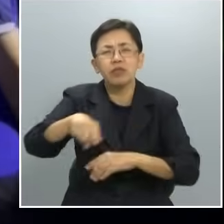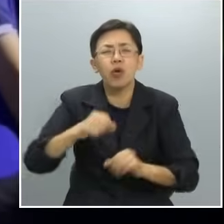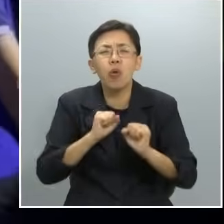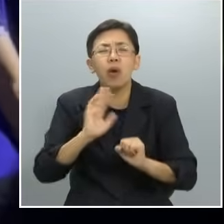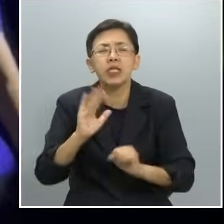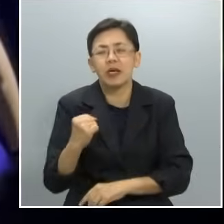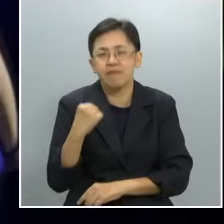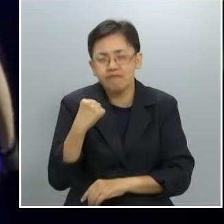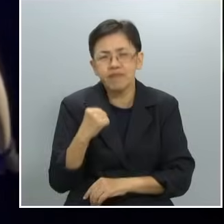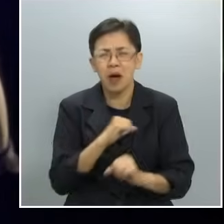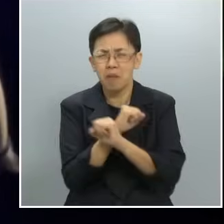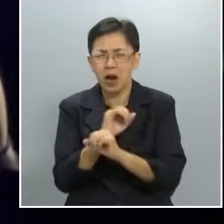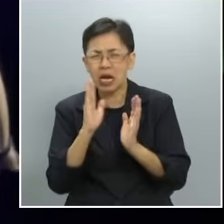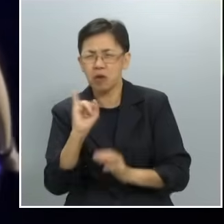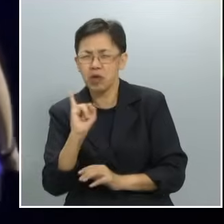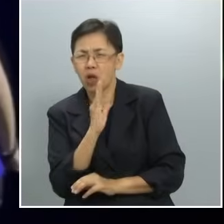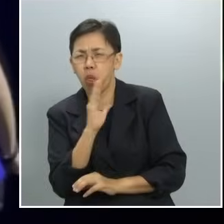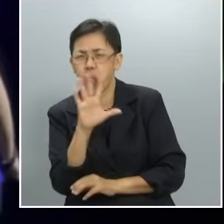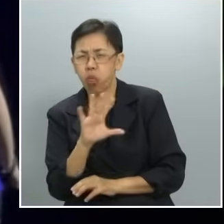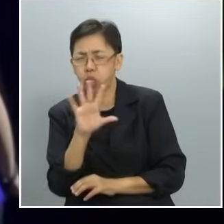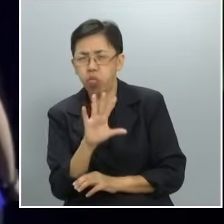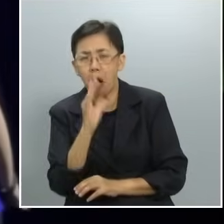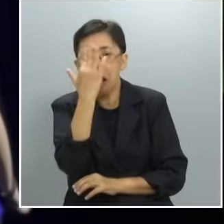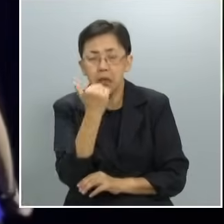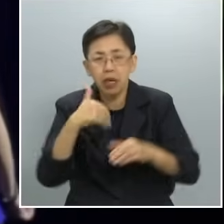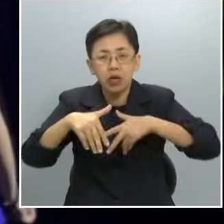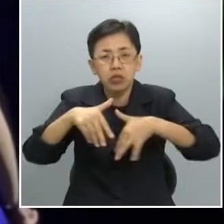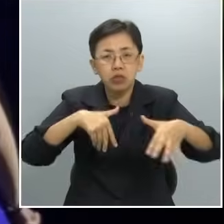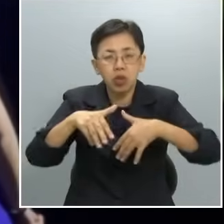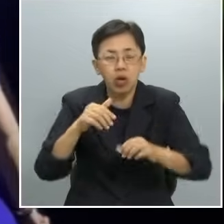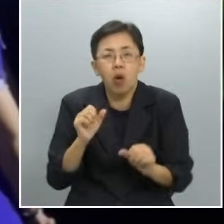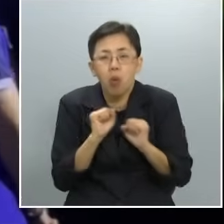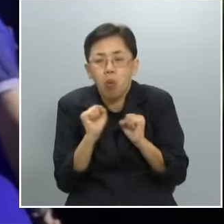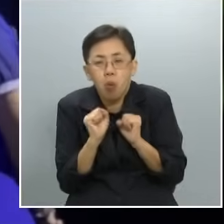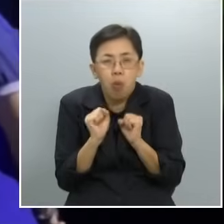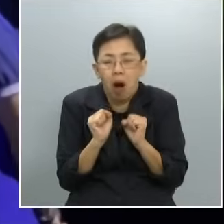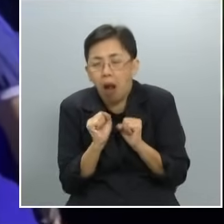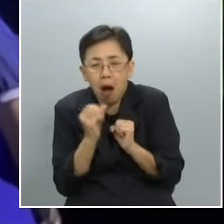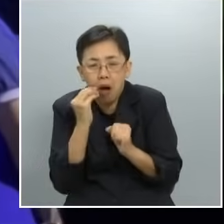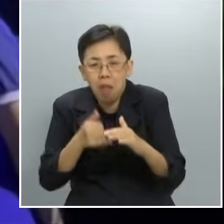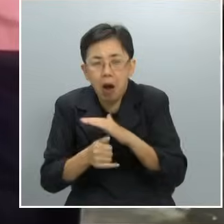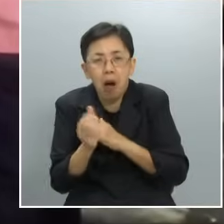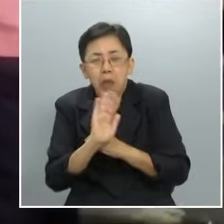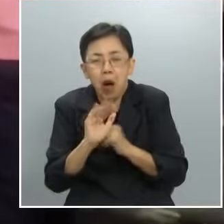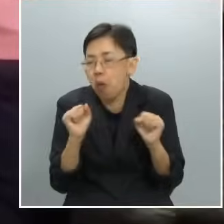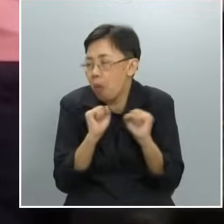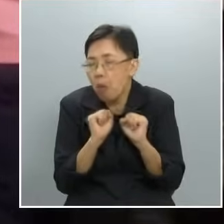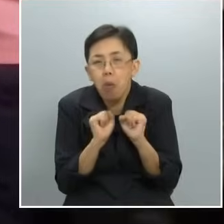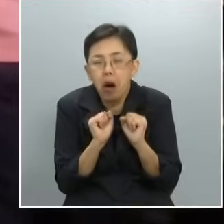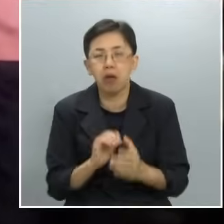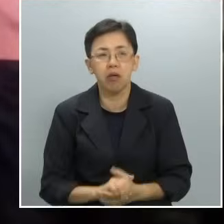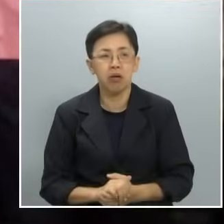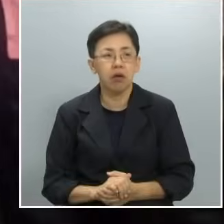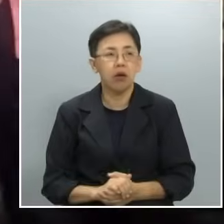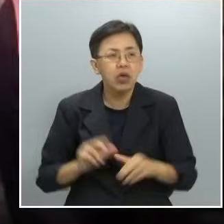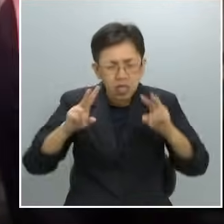ก็ป้องกันมิจฉาชีพด้วยนะคะเพราะว่าตอนนี้เนี่ยชาวบ้านบางส่วนเขาหวาดกลัวไม่กล้าออกจากบ้านตอนกลางคืนกันแล้วแต่เท่าที่